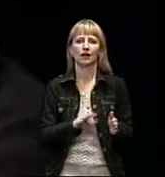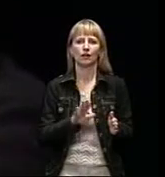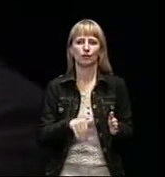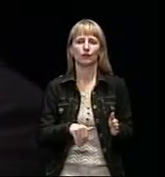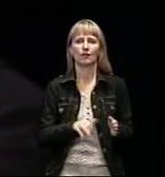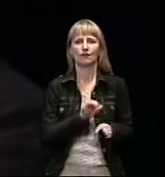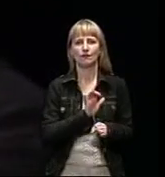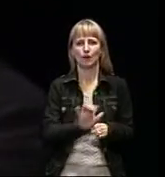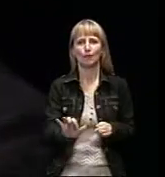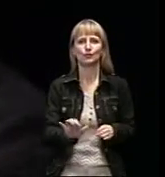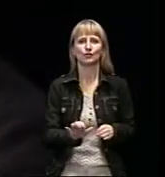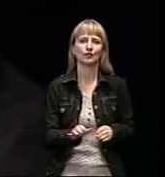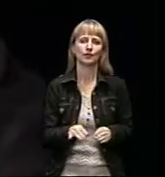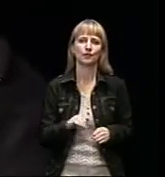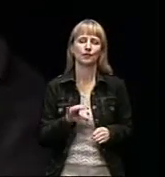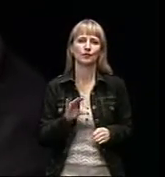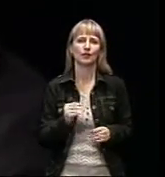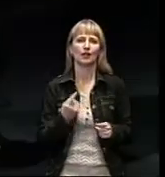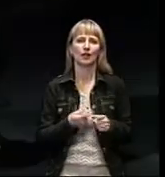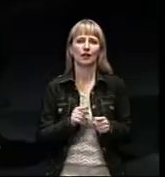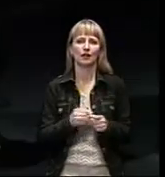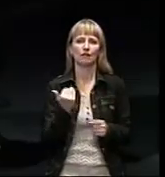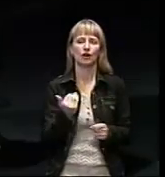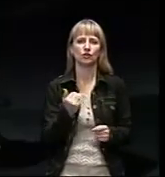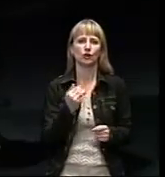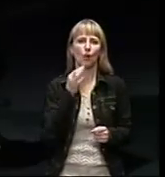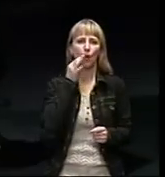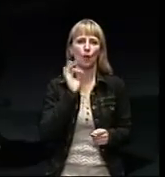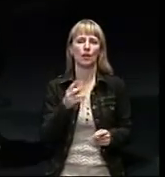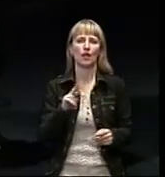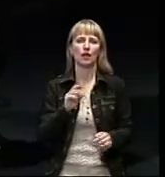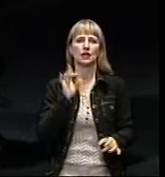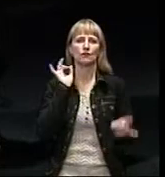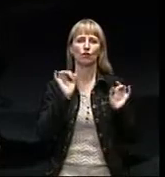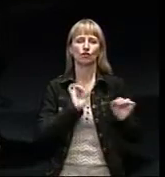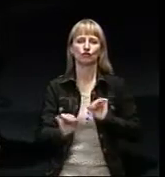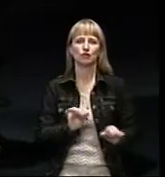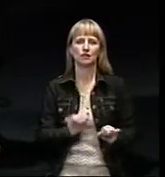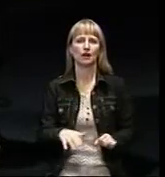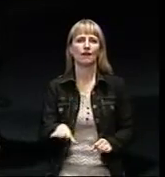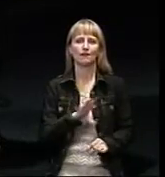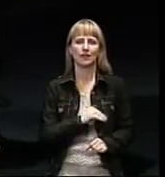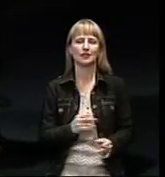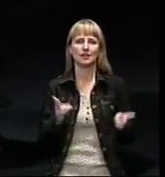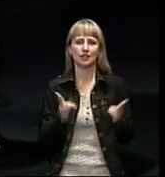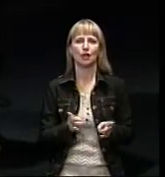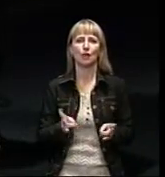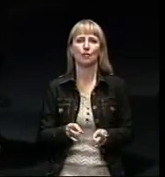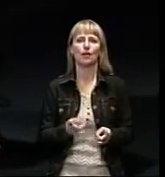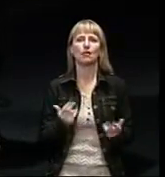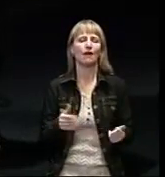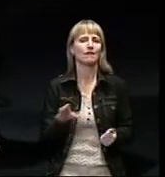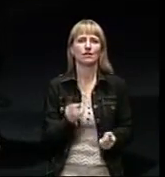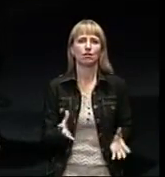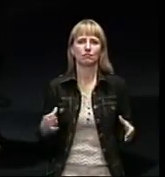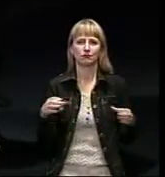и выпусти. Тобто тут ваші навички, от як і звукорежисера, все знадобилося. Тут все совпало, то, о